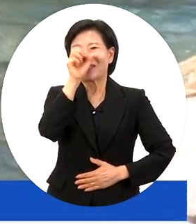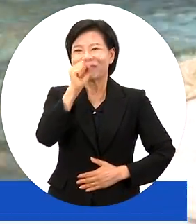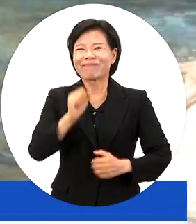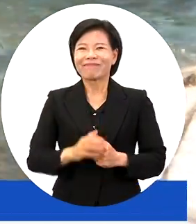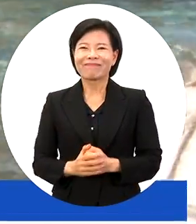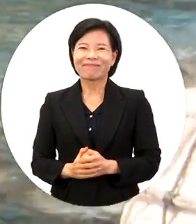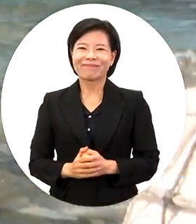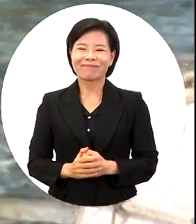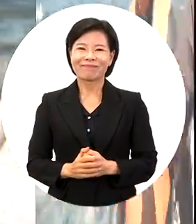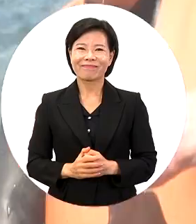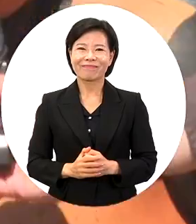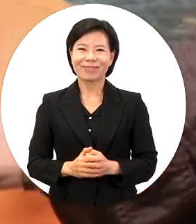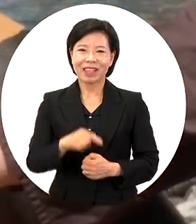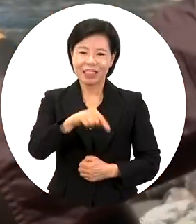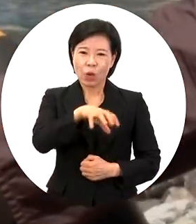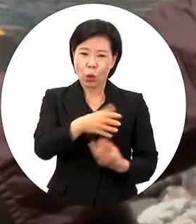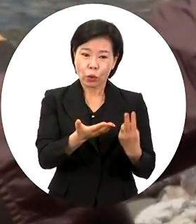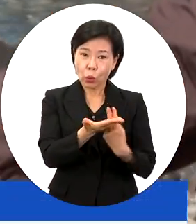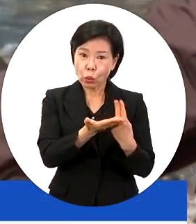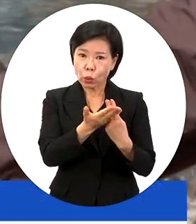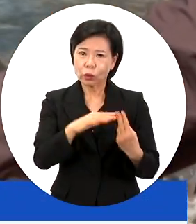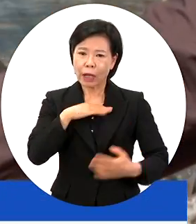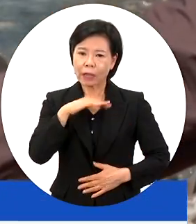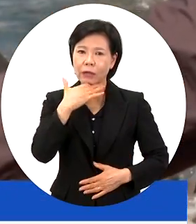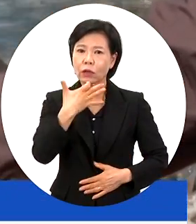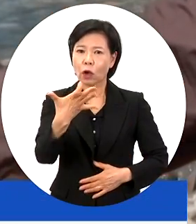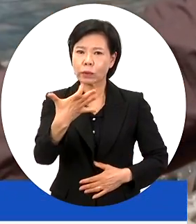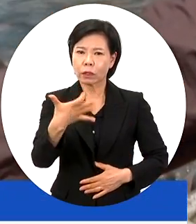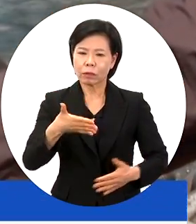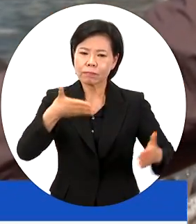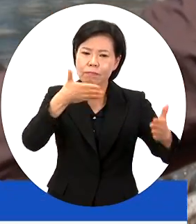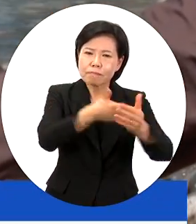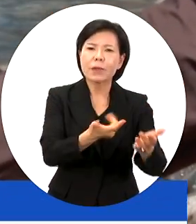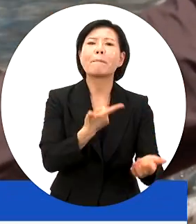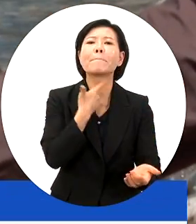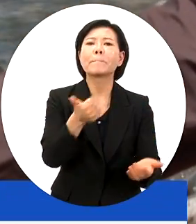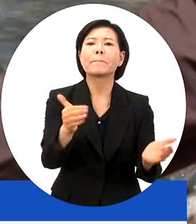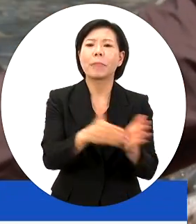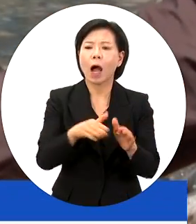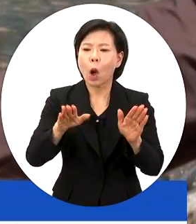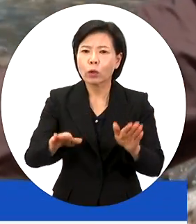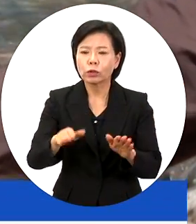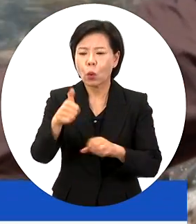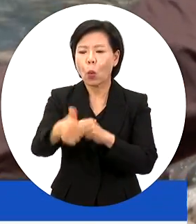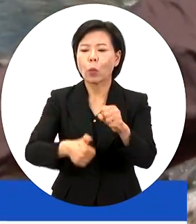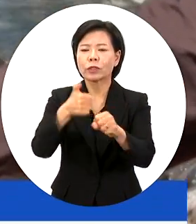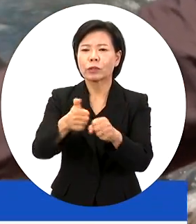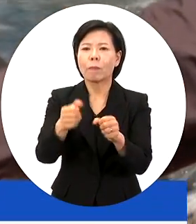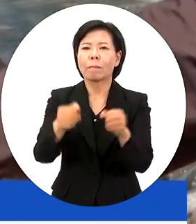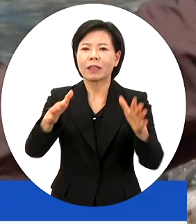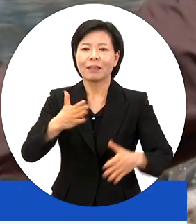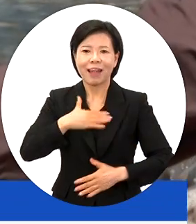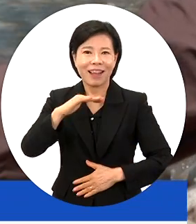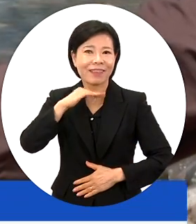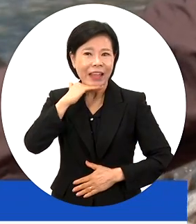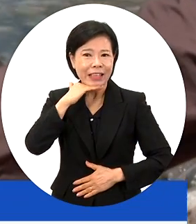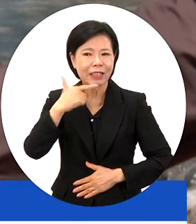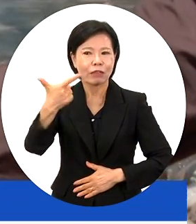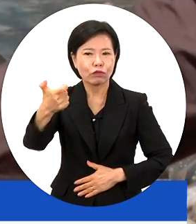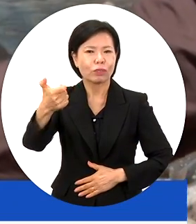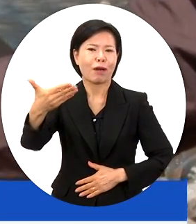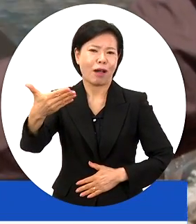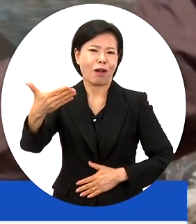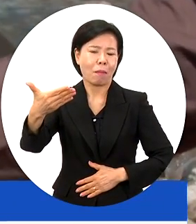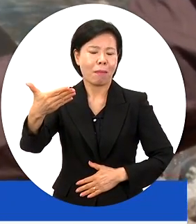진짜 너무 좋고. 여기 19살에 왔다 가고 오늘 온 것이 딱 50년입니다.